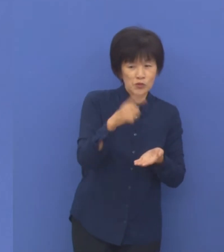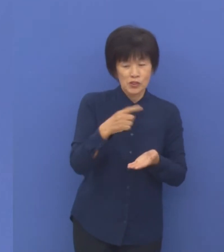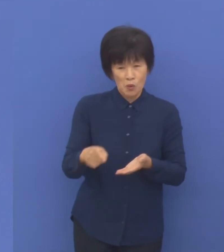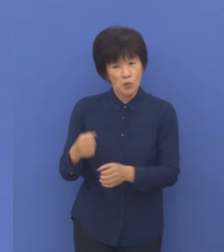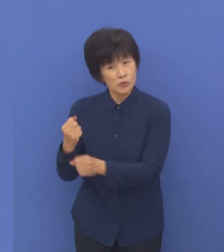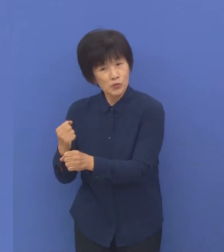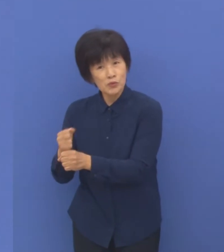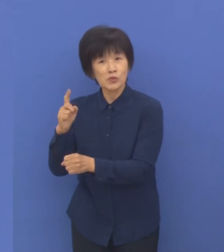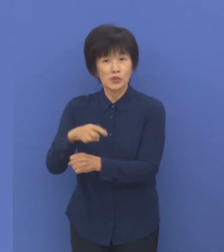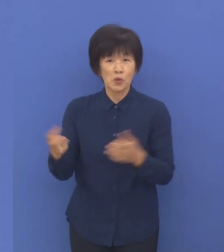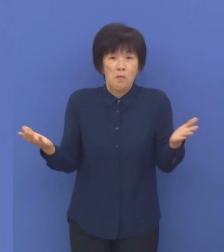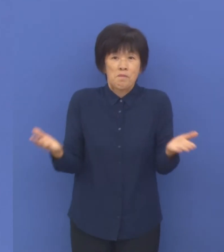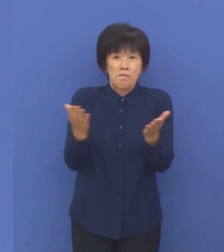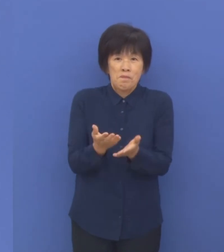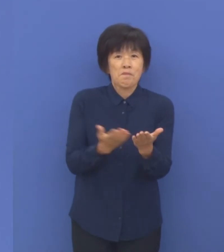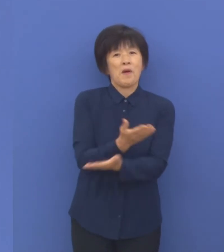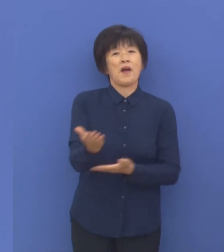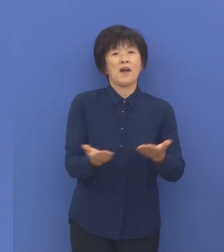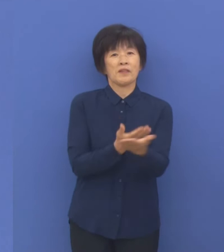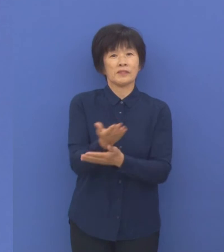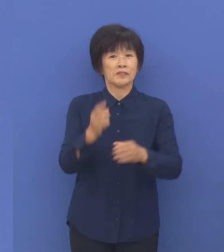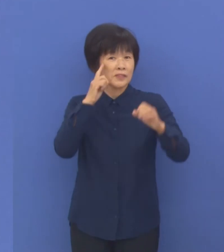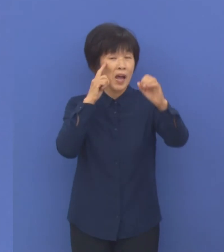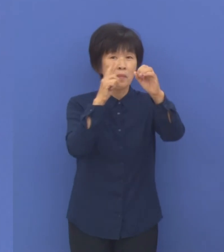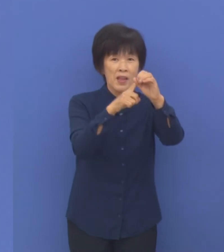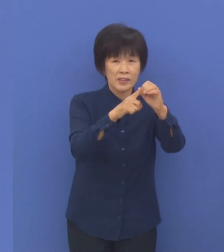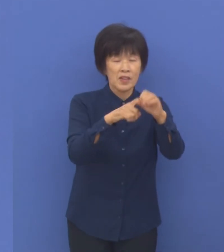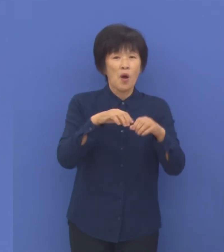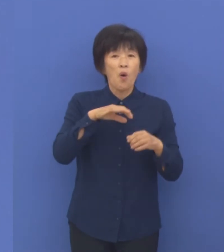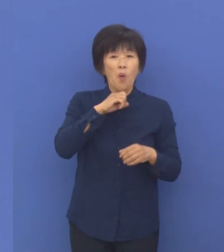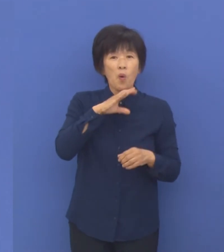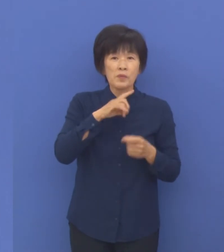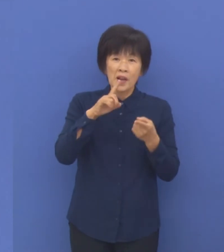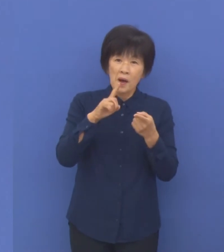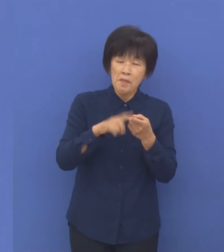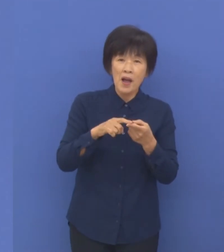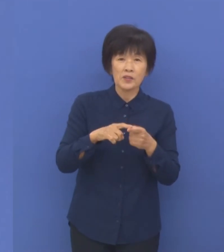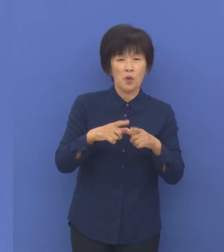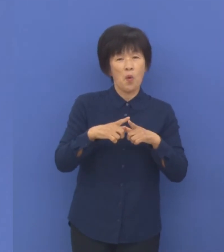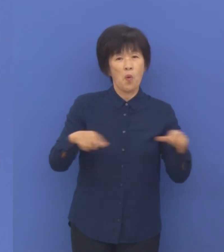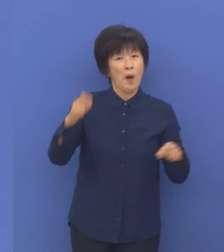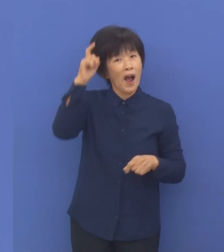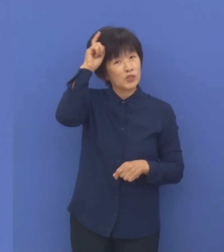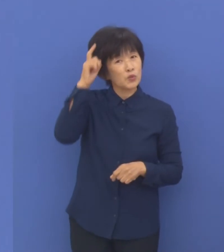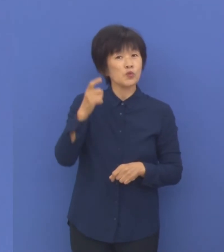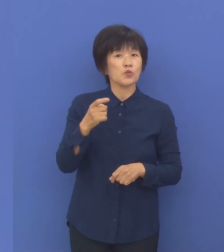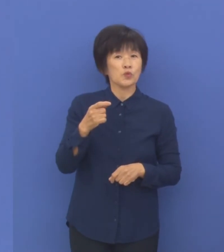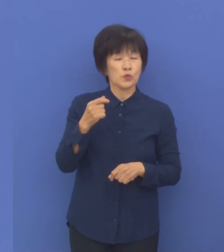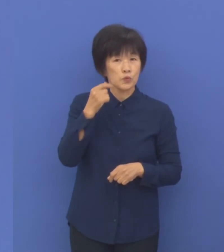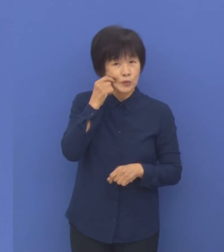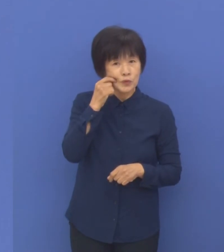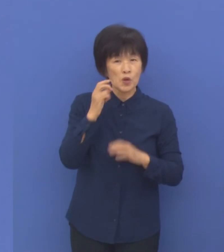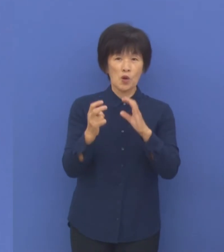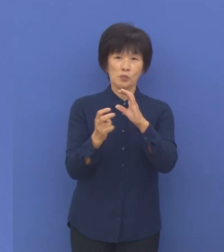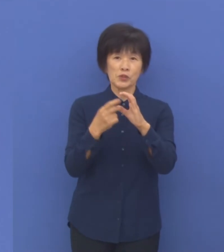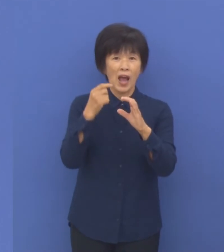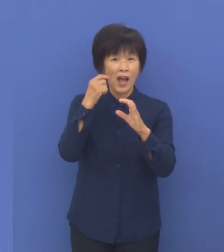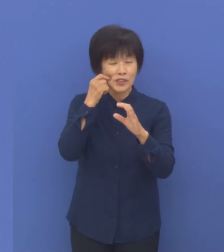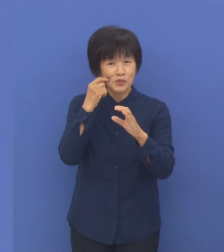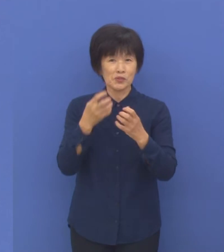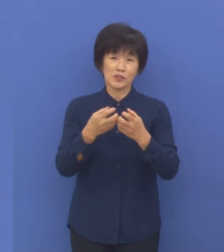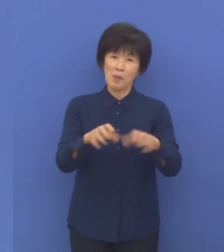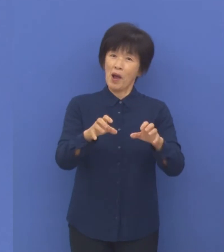交流を深めるため大村さんの長崎和牛豚肉卵などの試食